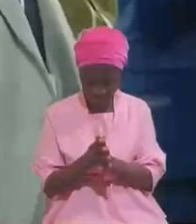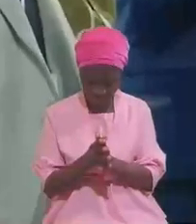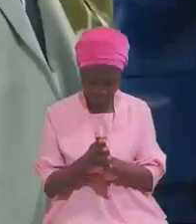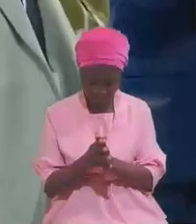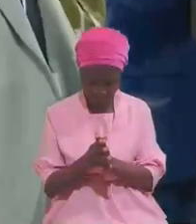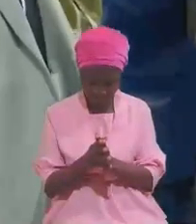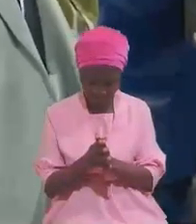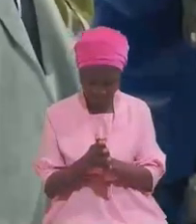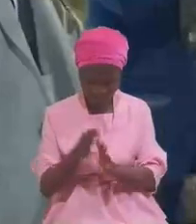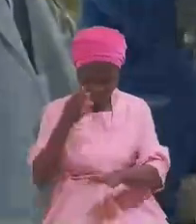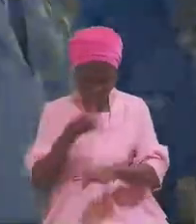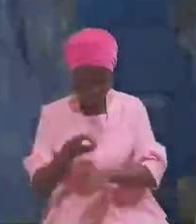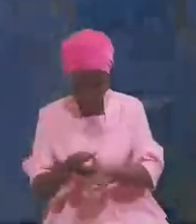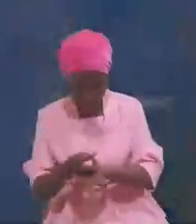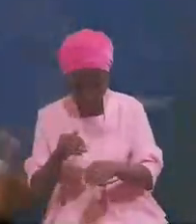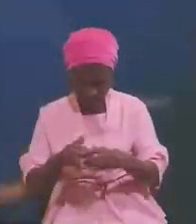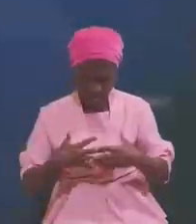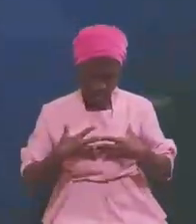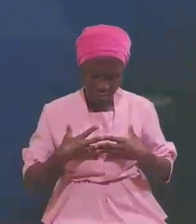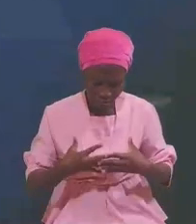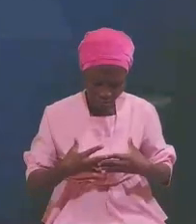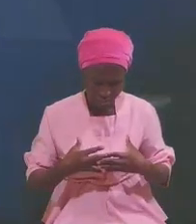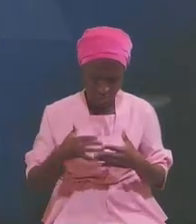La difficulté de respirer, l'asthme,